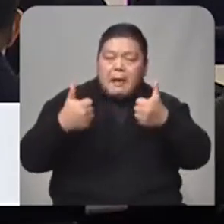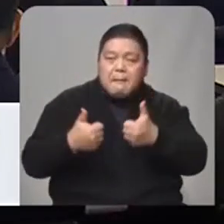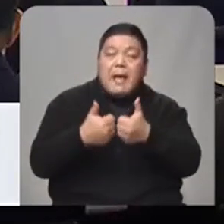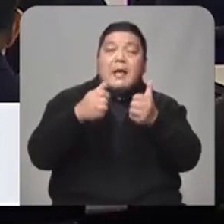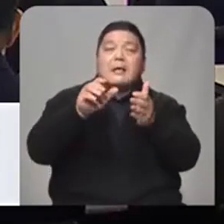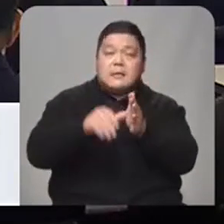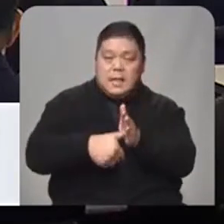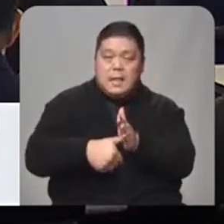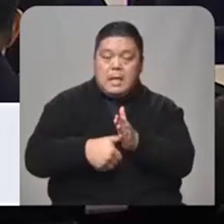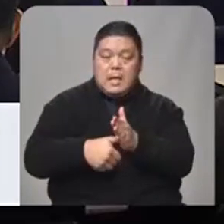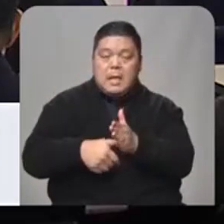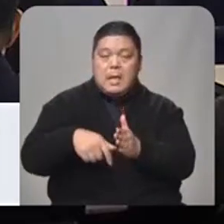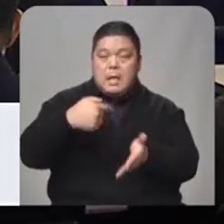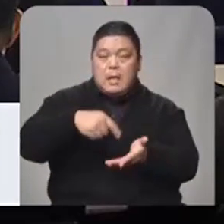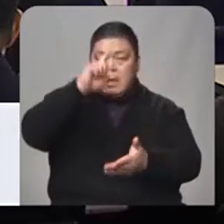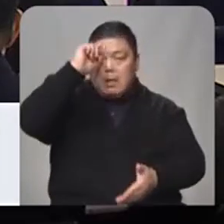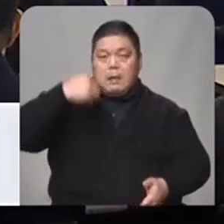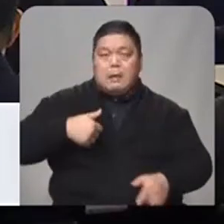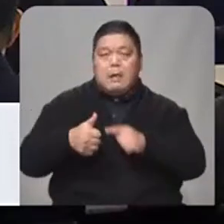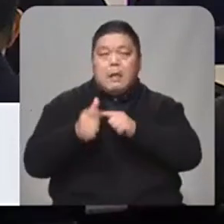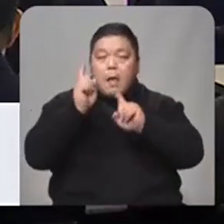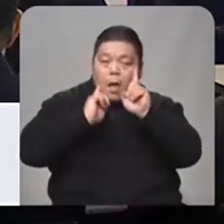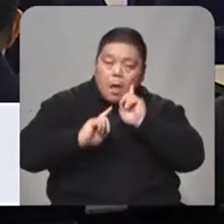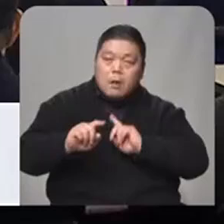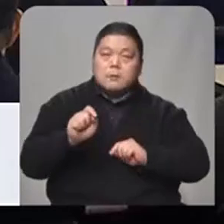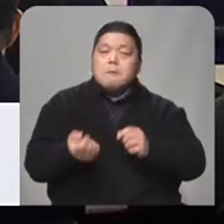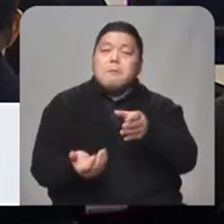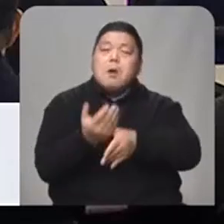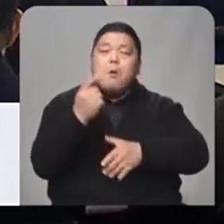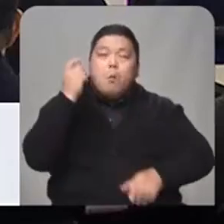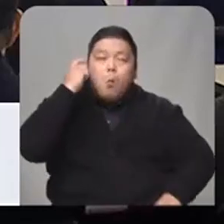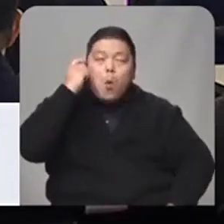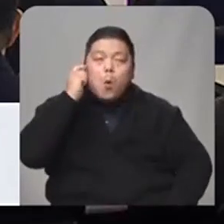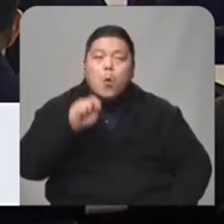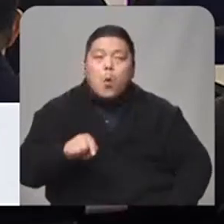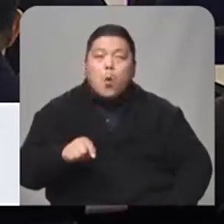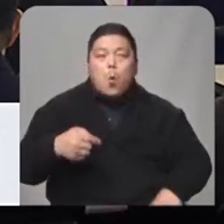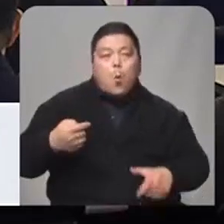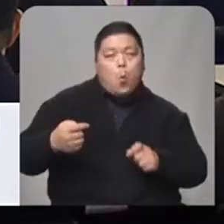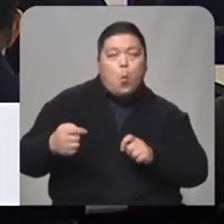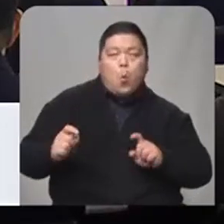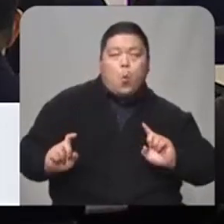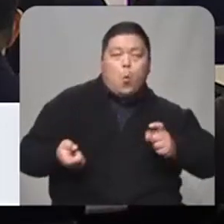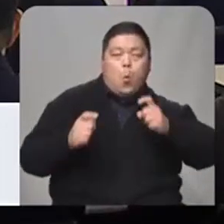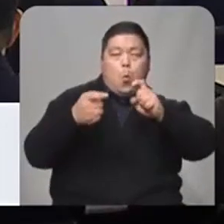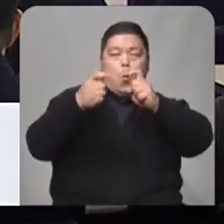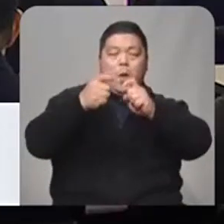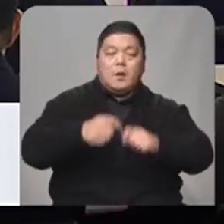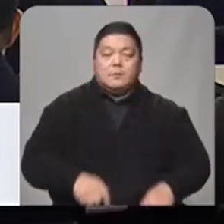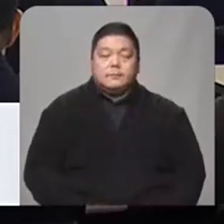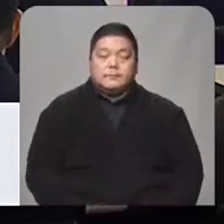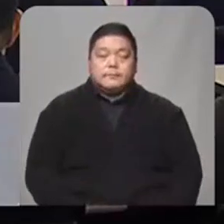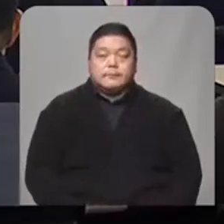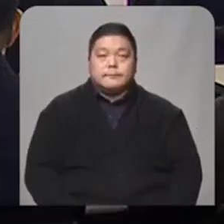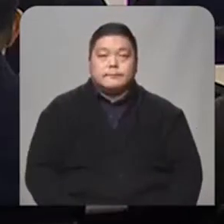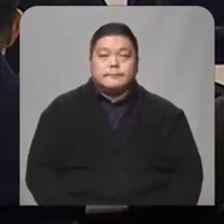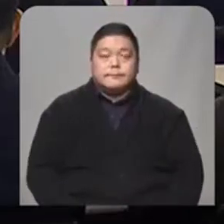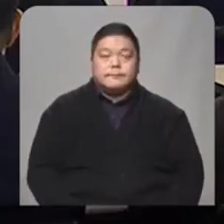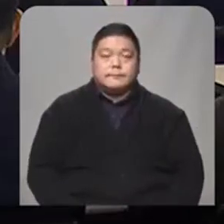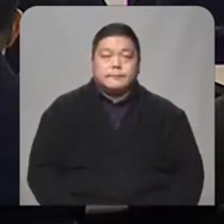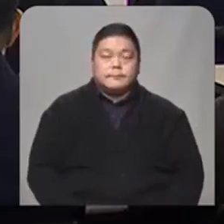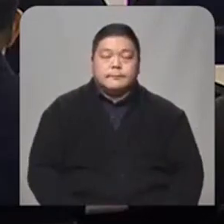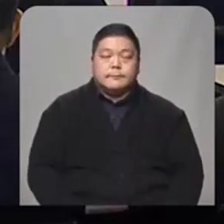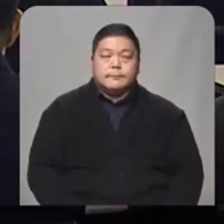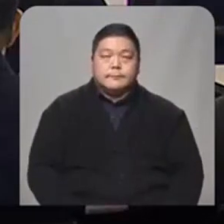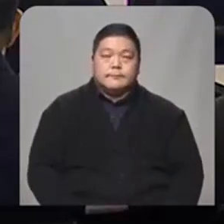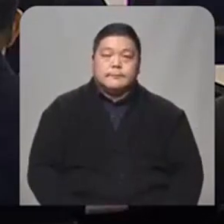교육감이 다쳤습니다이 사건 발생 원인을 두고 교육청과 전교조가 상대의 탓이라며 공방을 벌리고 있습니다 이현기